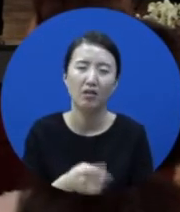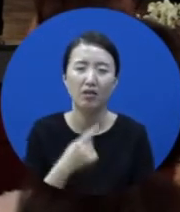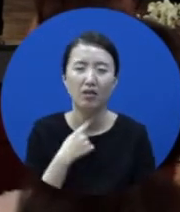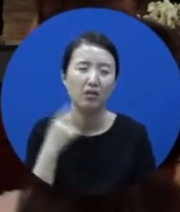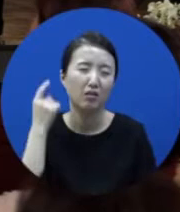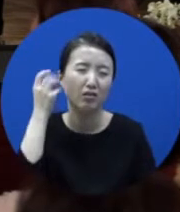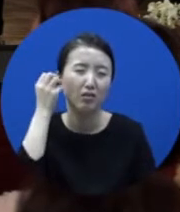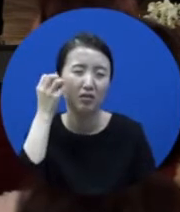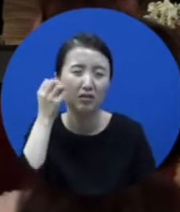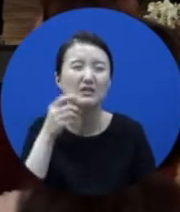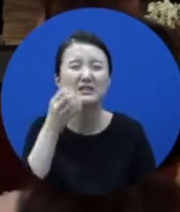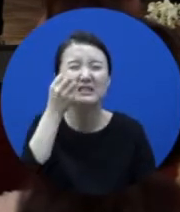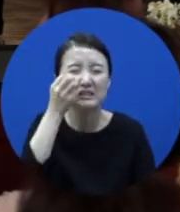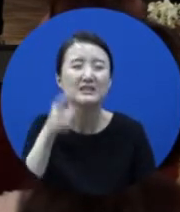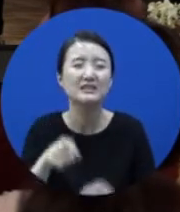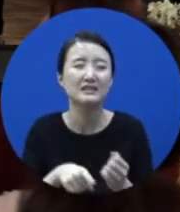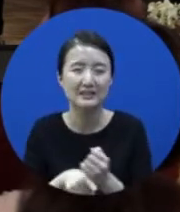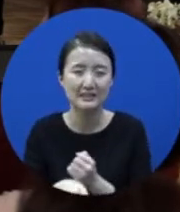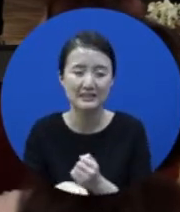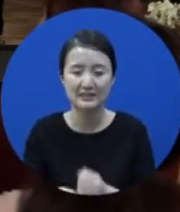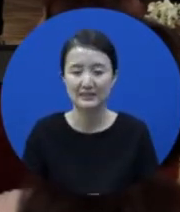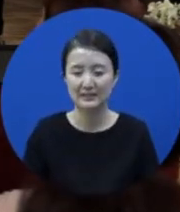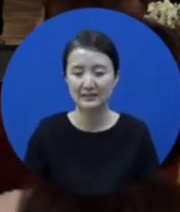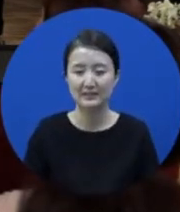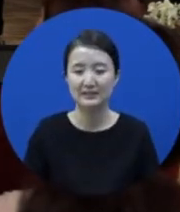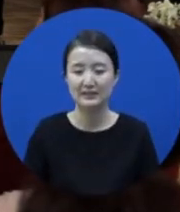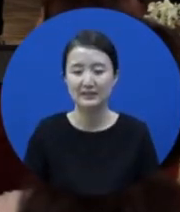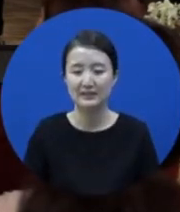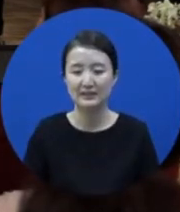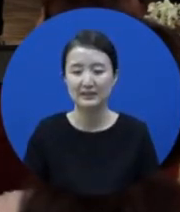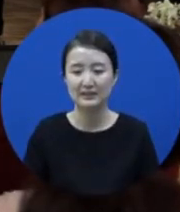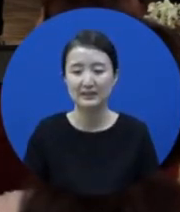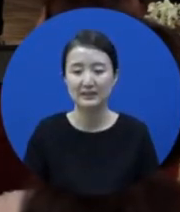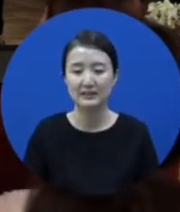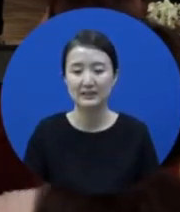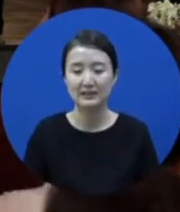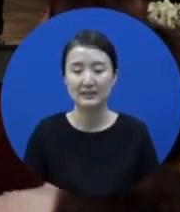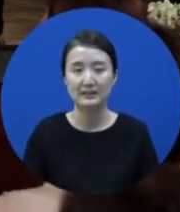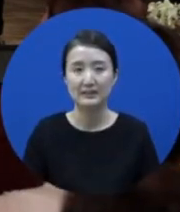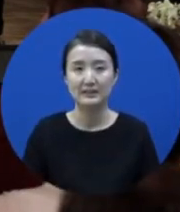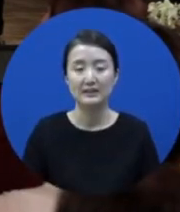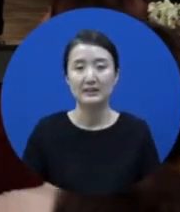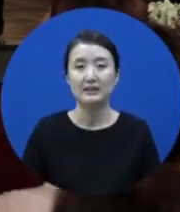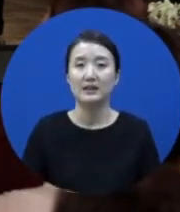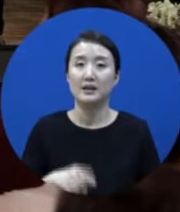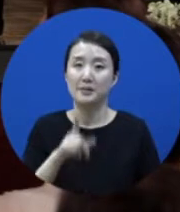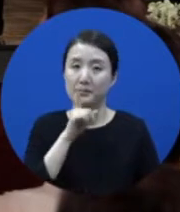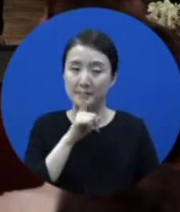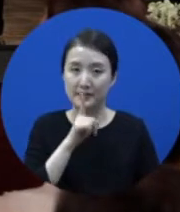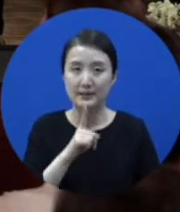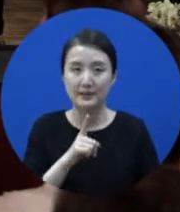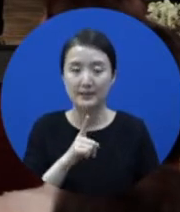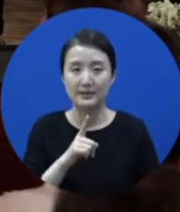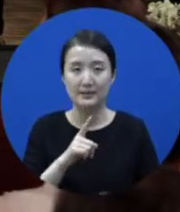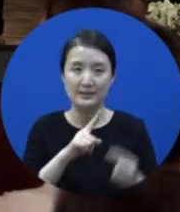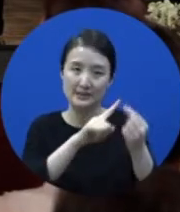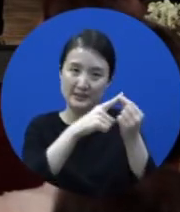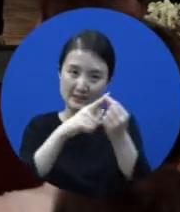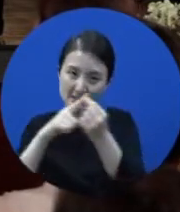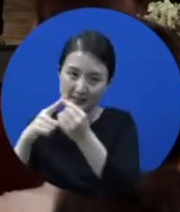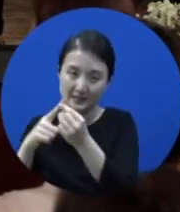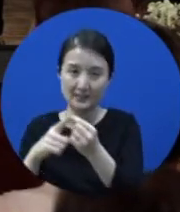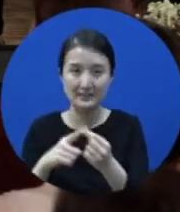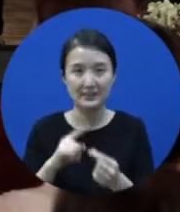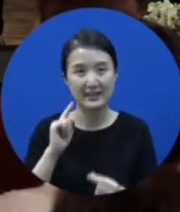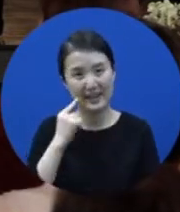이제 해봤고요. 자, 위에 그 아주 적당한 크기의 훌륭한 말은 훌륭한 무기입니다. 이렇게도 이야기할 수